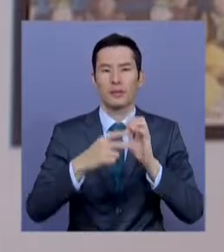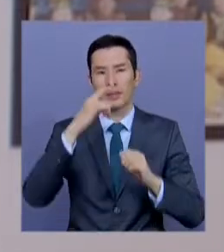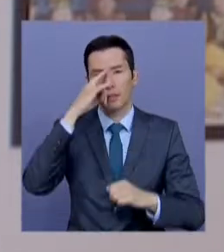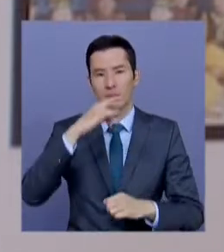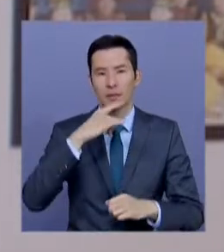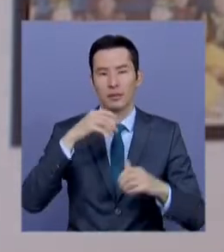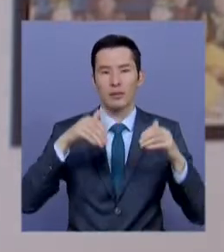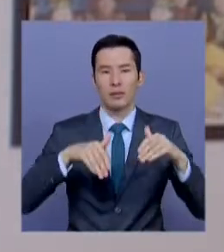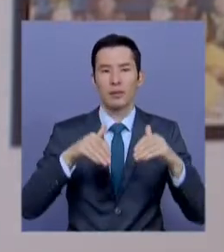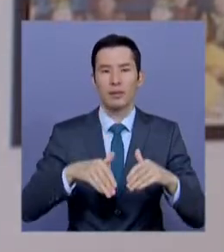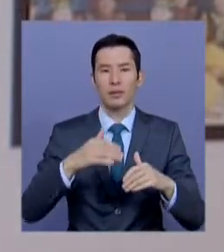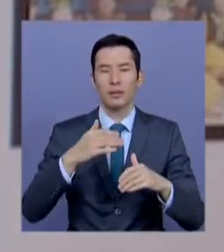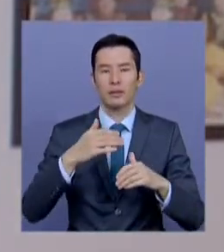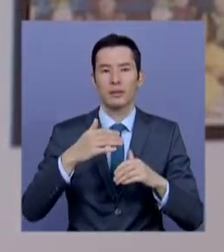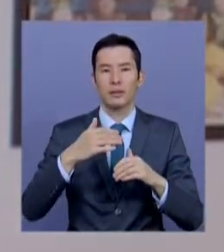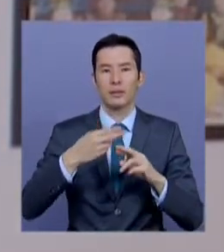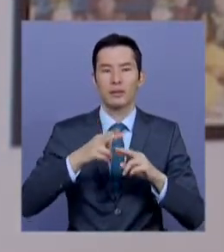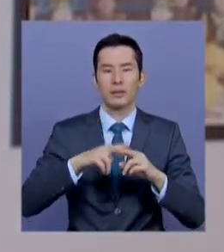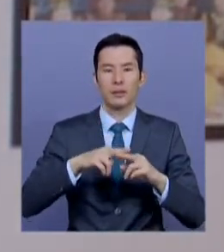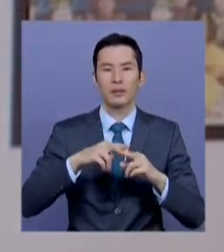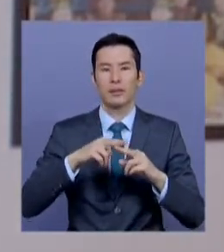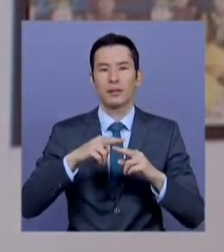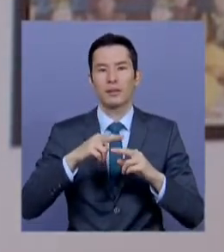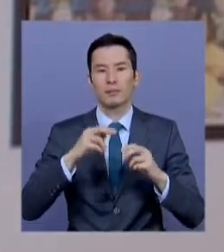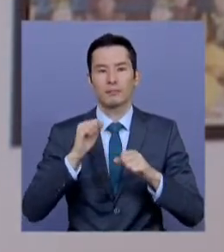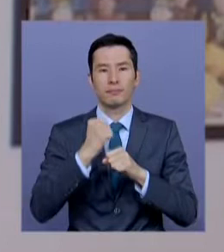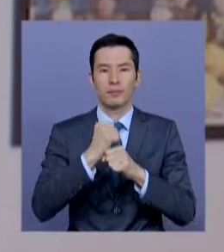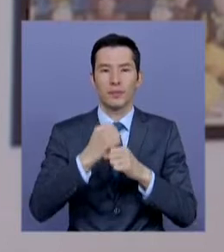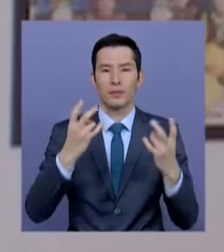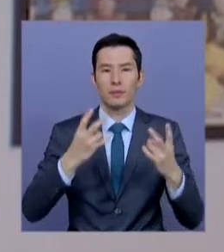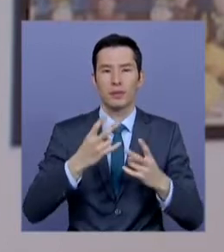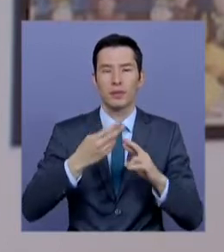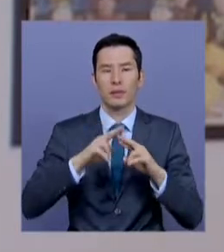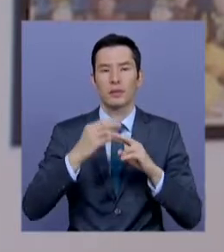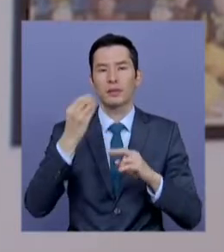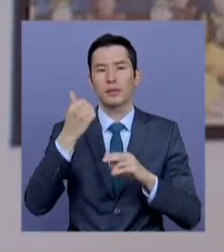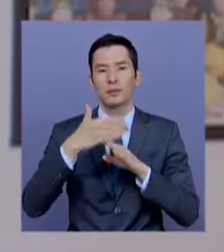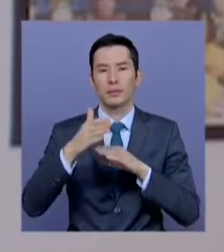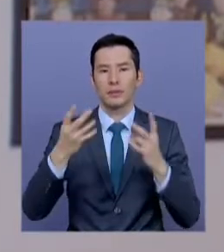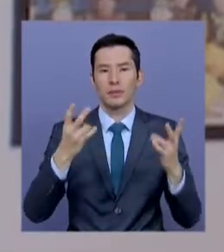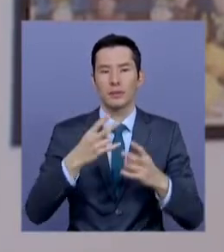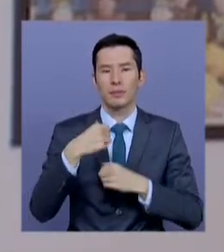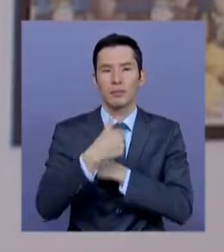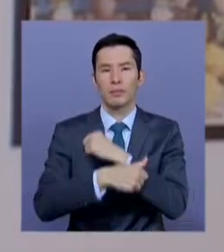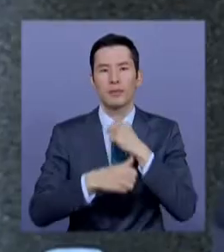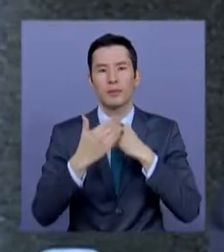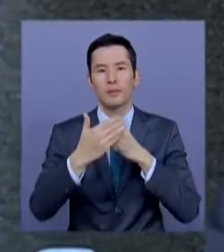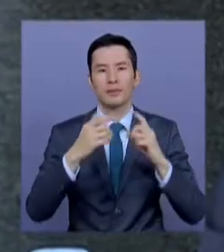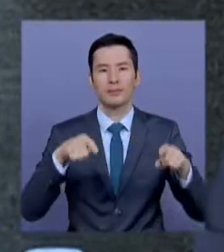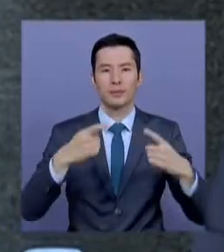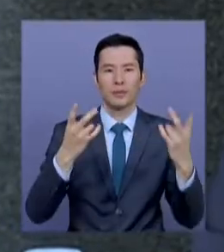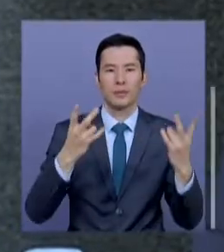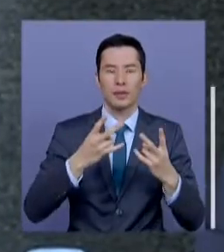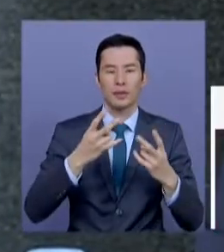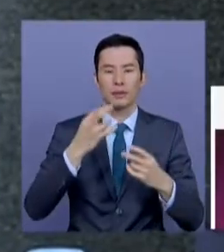Қазақстанда колледжді алдын қатарлы колледж қып жасау керек. Ол үшін әрине ақша бөлу керек, олардың материалдық жағдайын түзеу керек. Негізгі